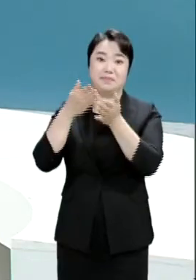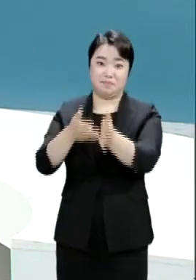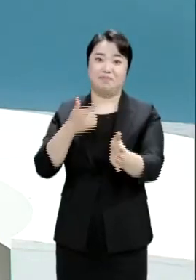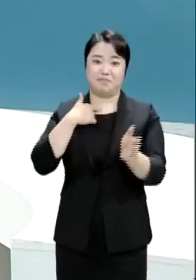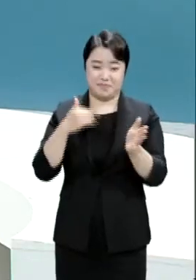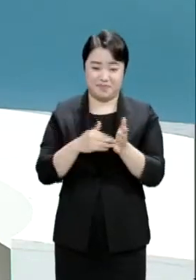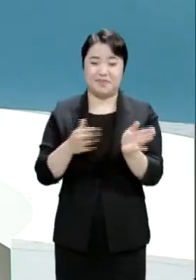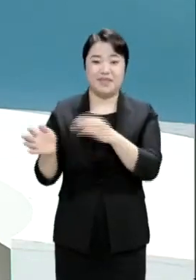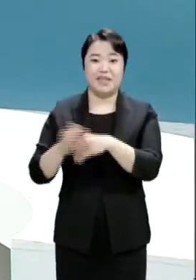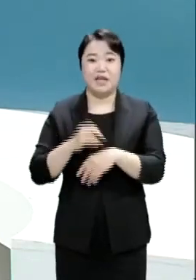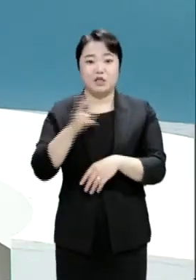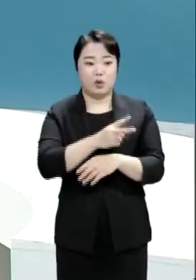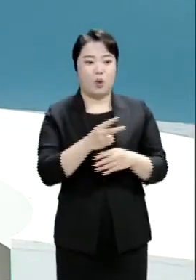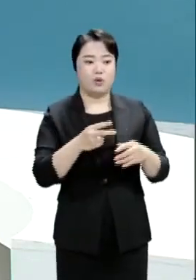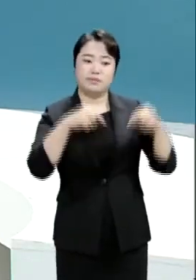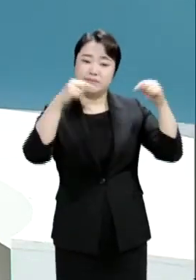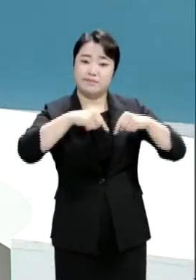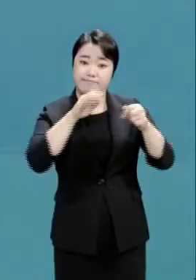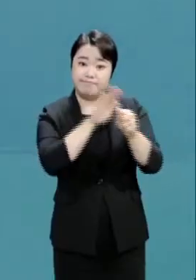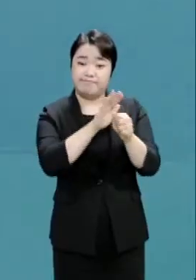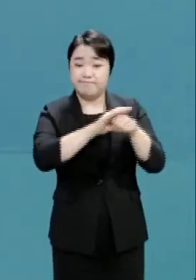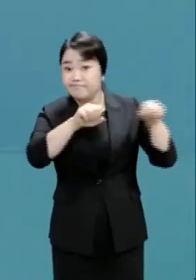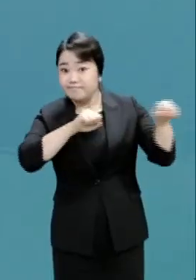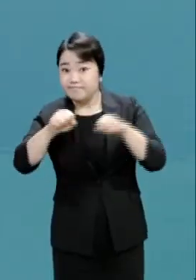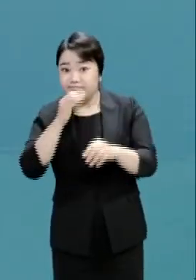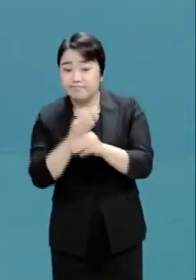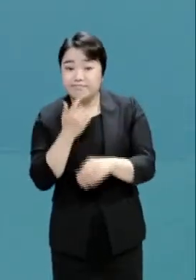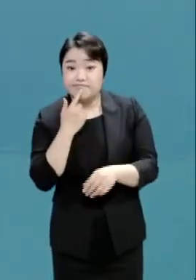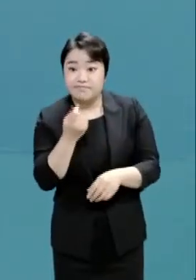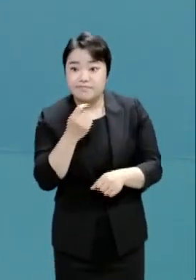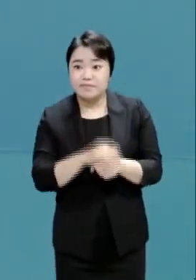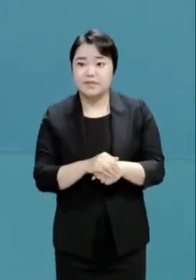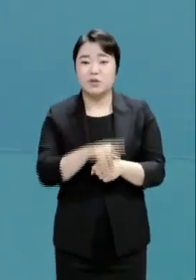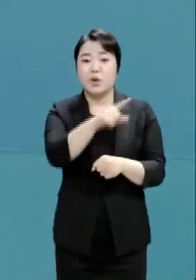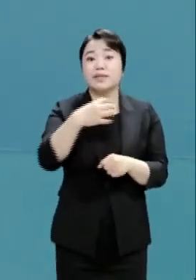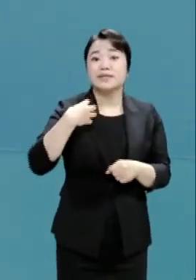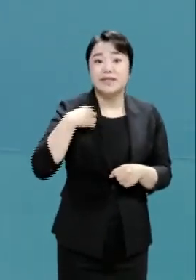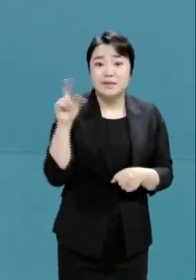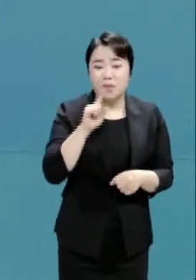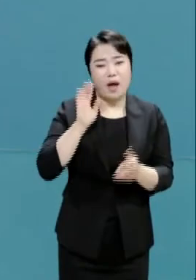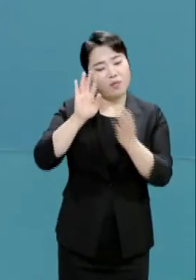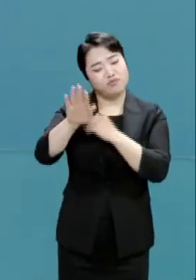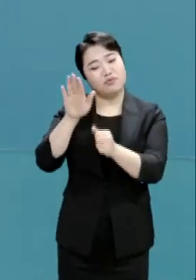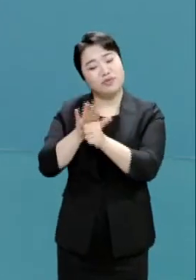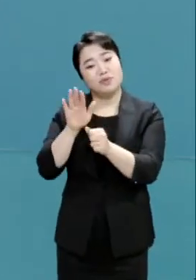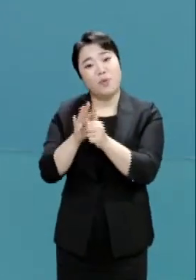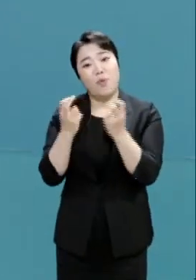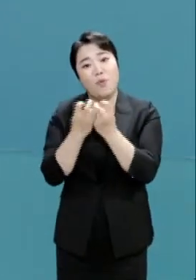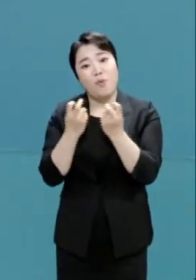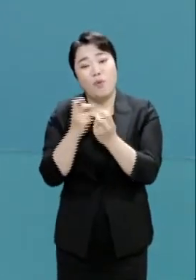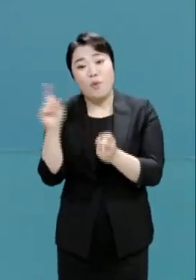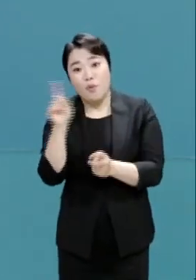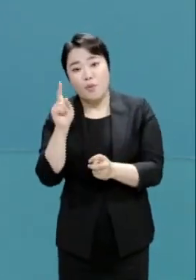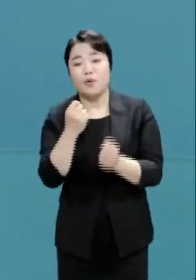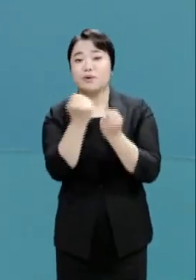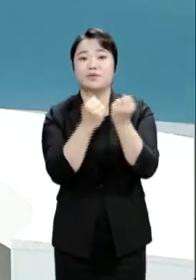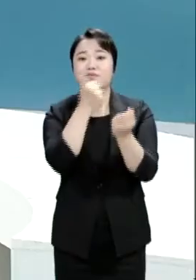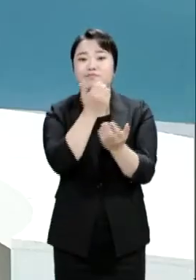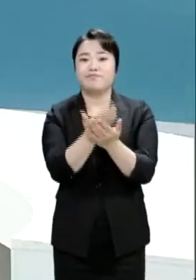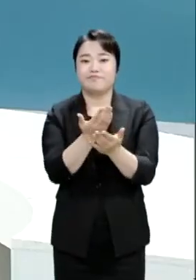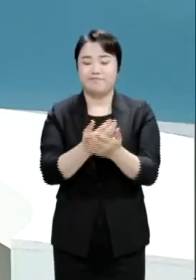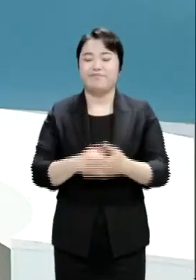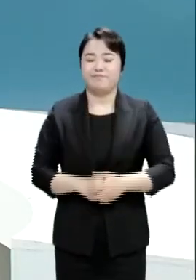노동복지센터가 있고 또 많은 상담을 하고 계시잖아요. 구체적으로 이제 어떤 역할을 해주고 계신지 그리고 또 지원 방식은 또 뭐가 있으신가요? 지금 현재